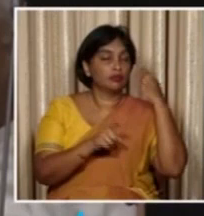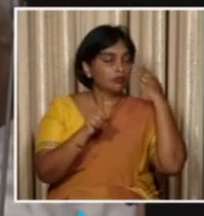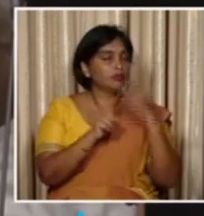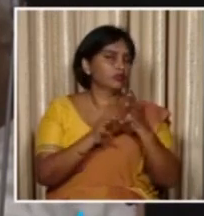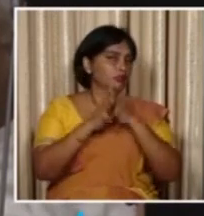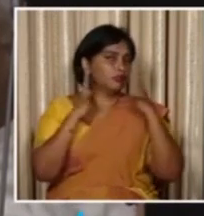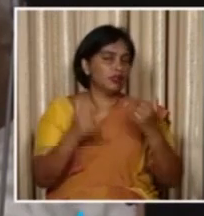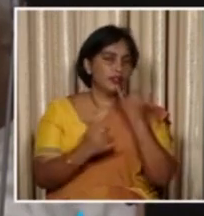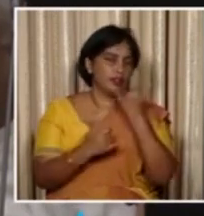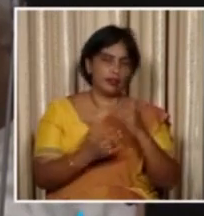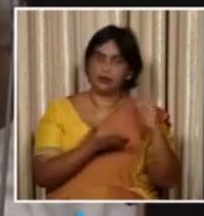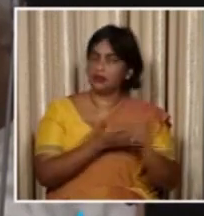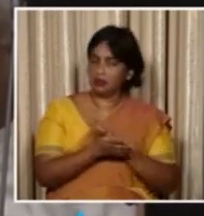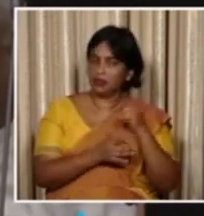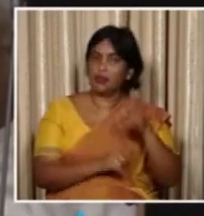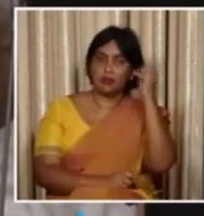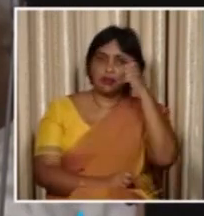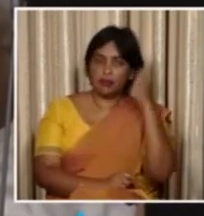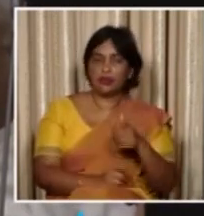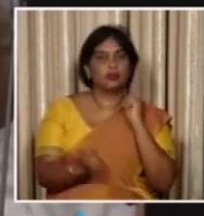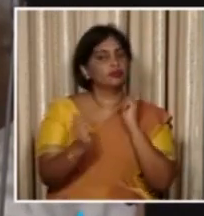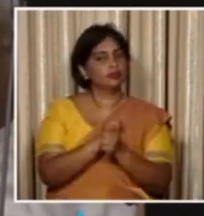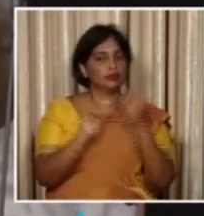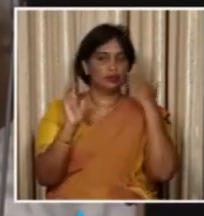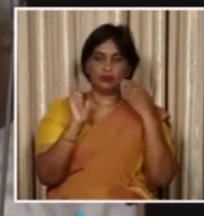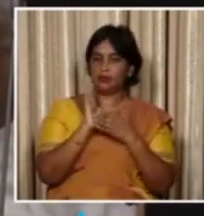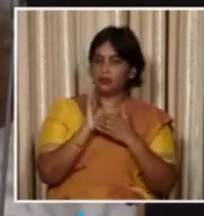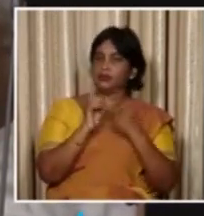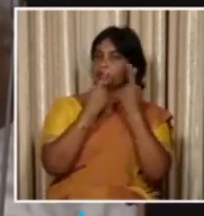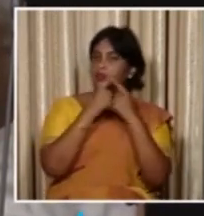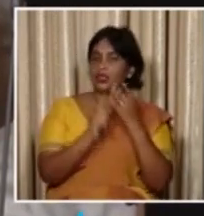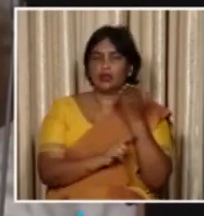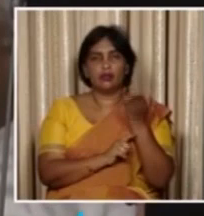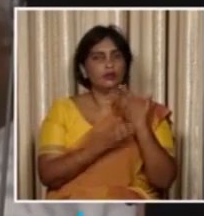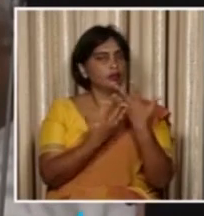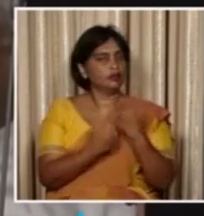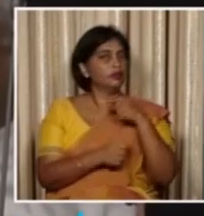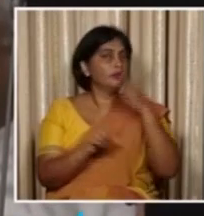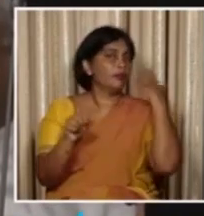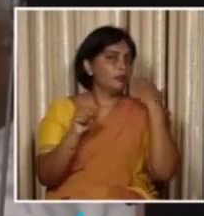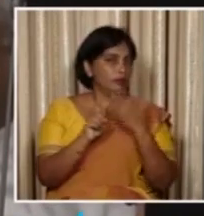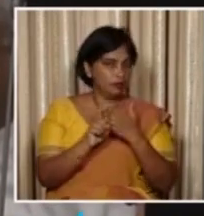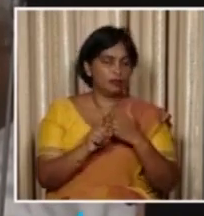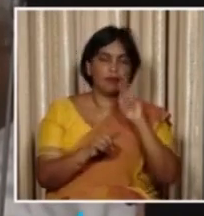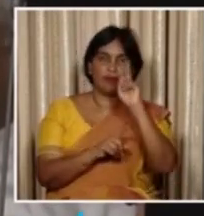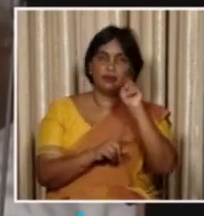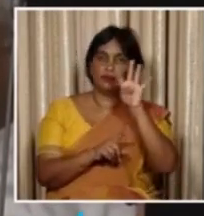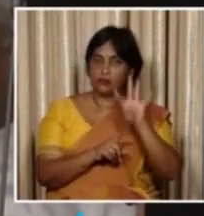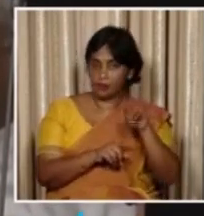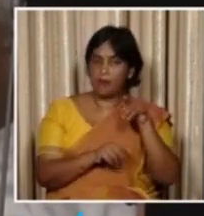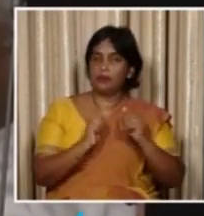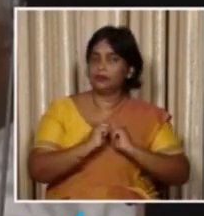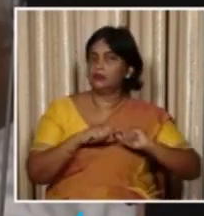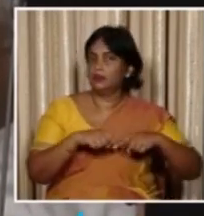වඩාත් පහසුවක් ඇති වෙනවා. වැටුප් සංශෝධනයන් පිළිබඳ විවිධ ඉල්ලීම් අපට ලැබුණද ඒ පිළිබඳ 2024